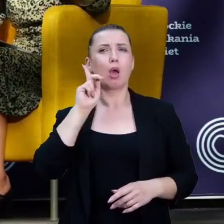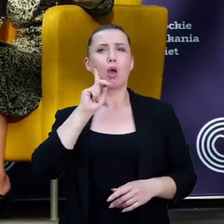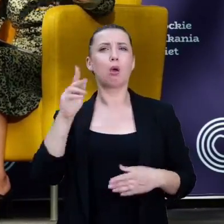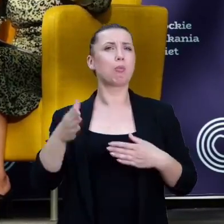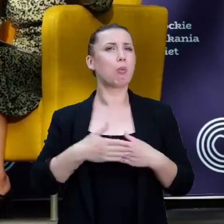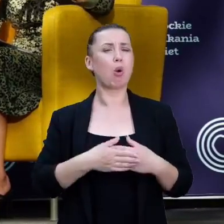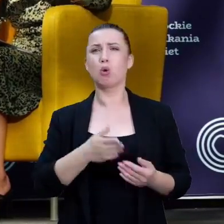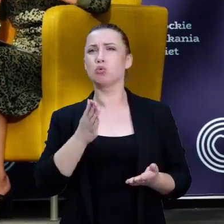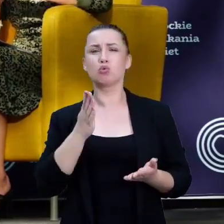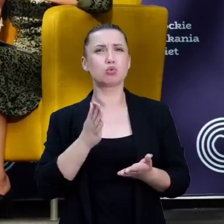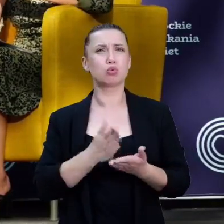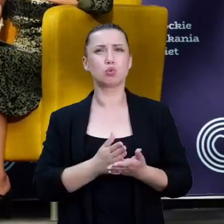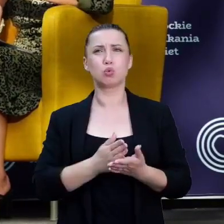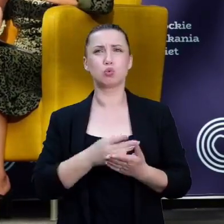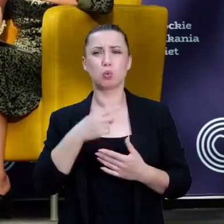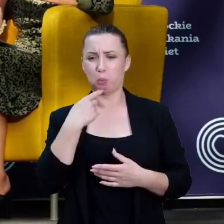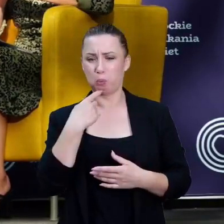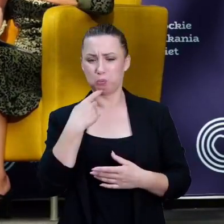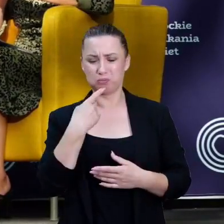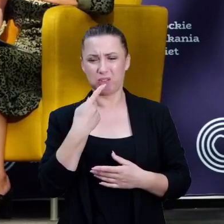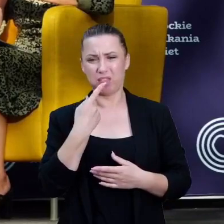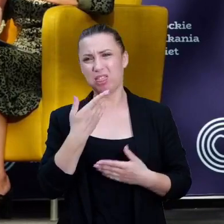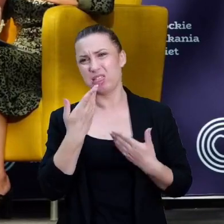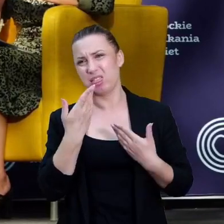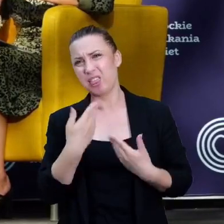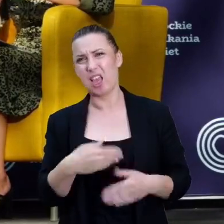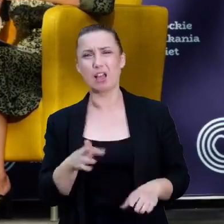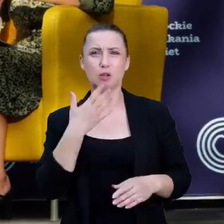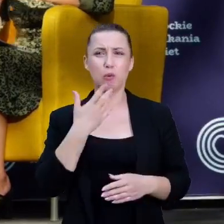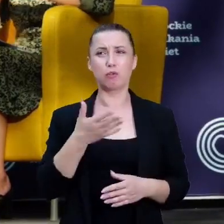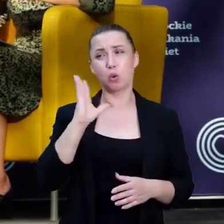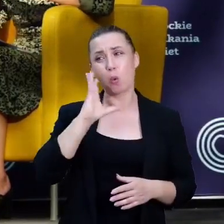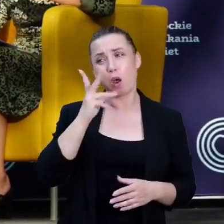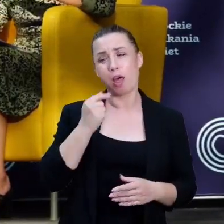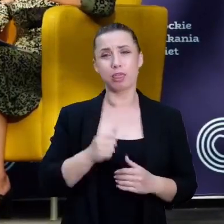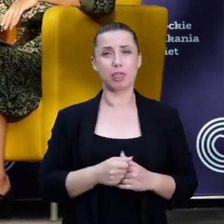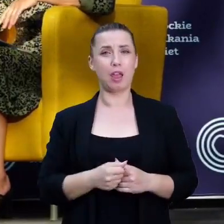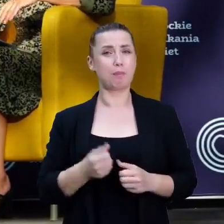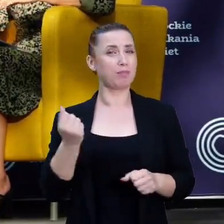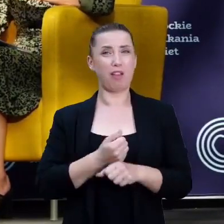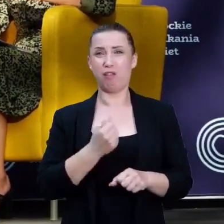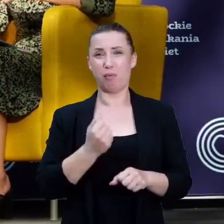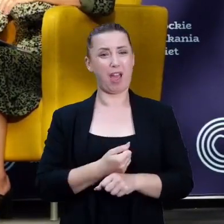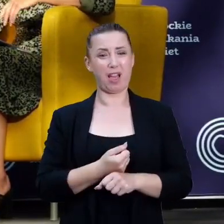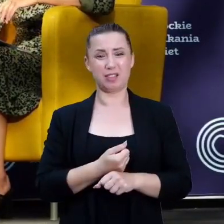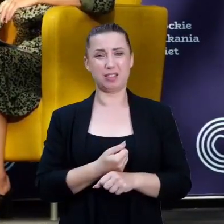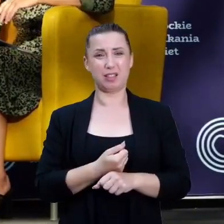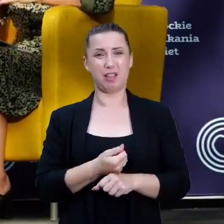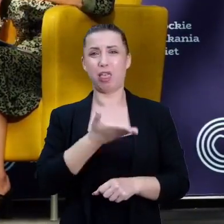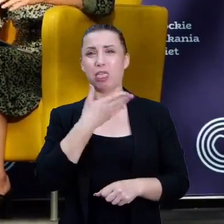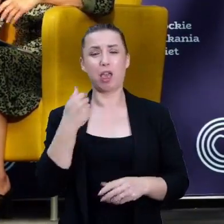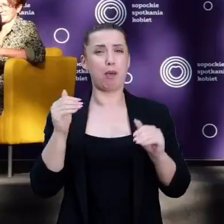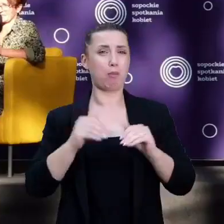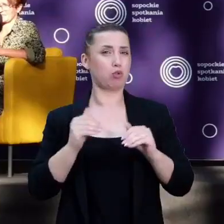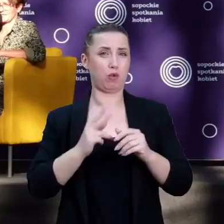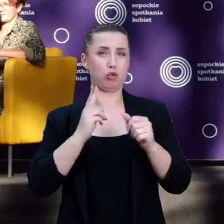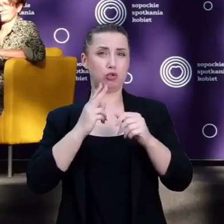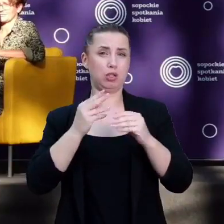prawi komplementów, o innych mężczyznach nie wspominając. W pracy to na awans już też specjalnie nie mogą liczyć, no